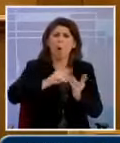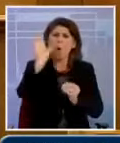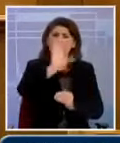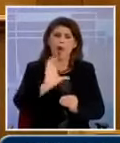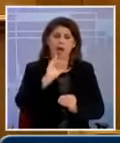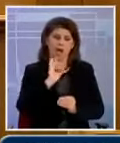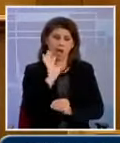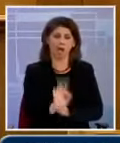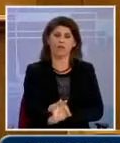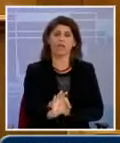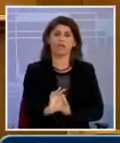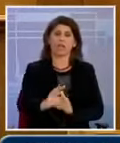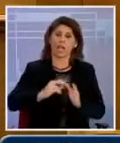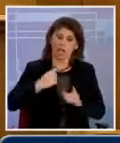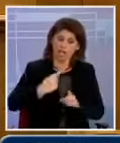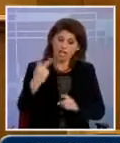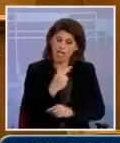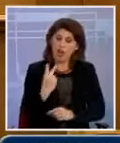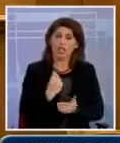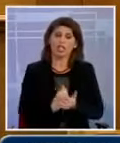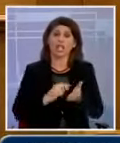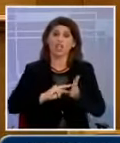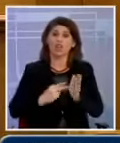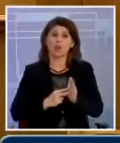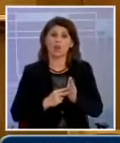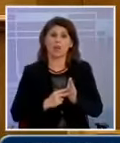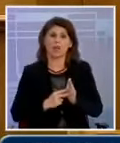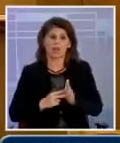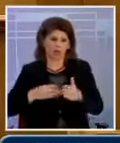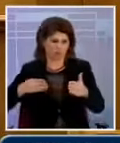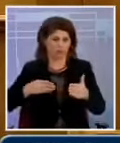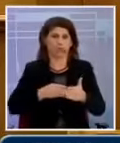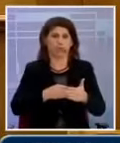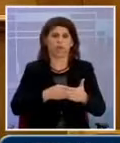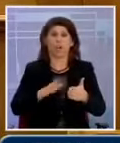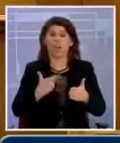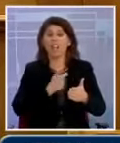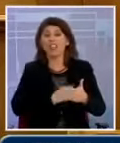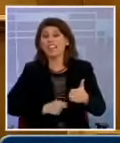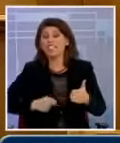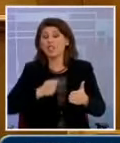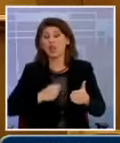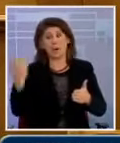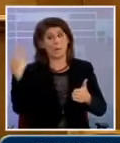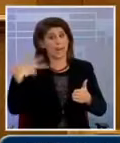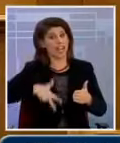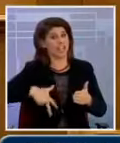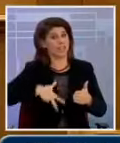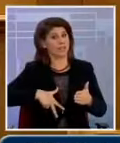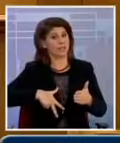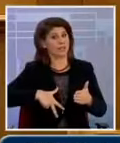οικονομία και την κοινωνία στα βράχια. Το δυστύχημα είναι ότι η απερχόμενη κυβέρνηση